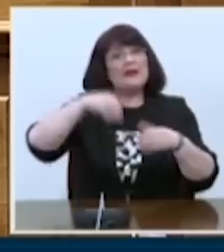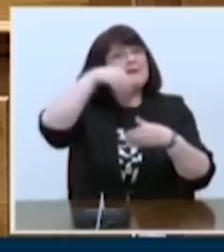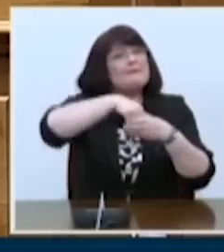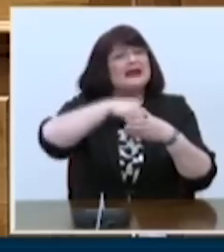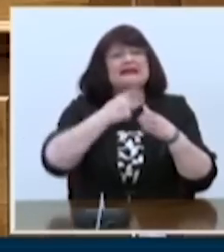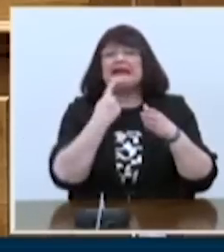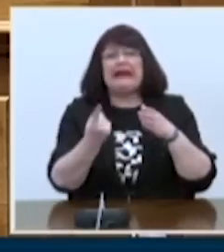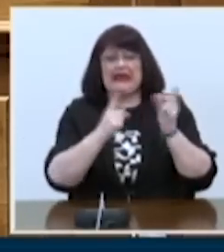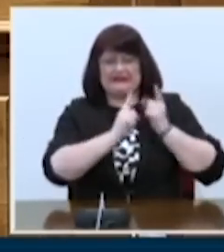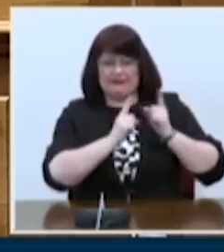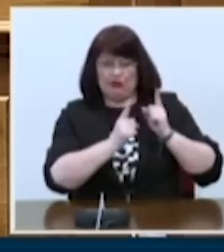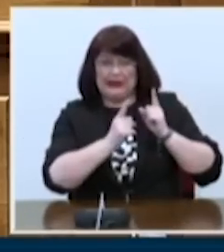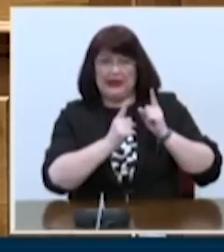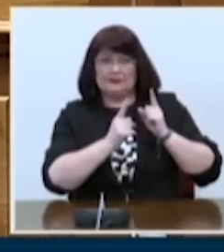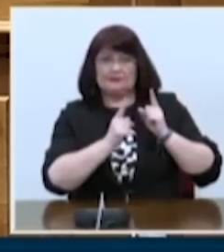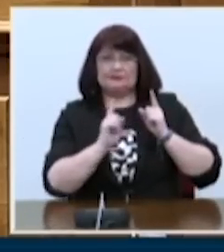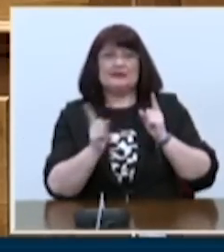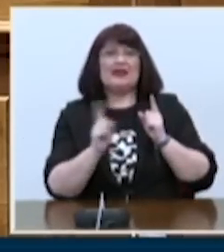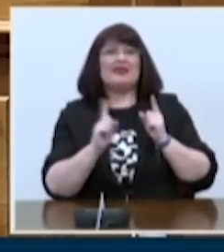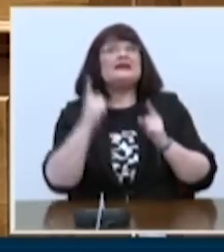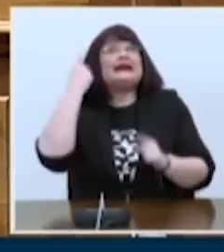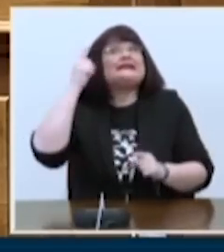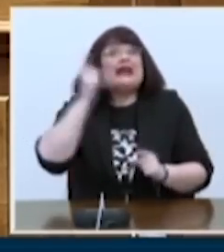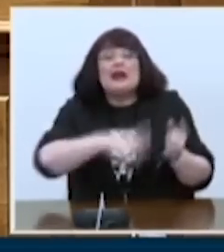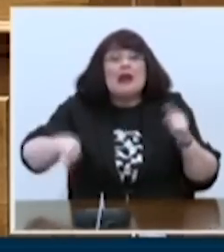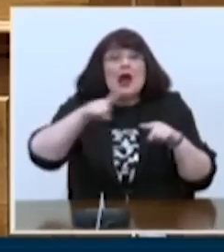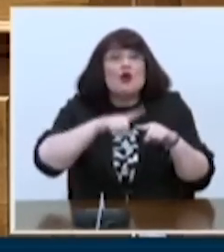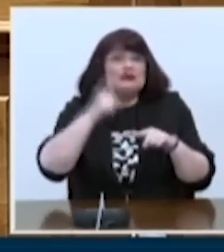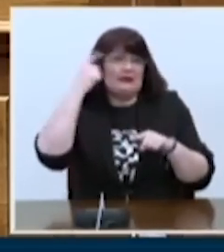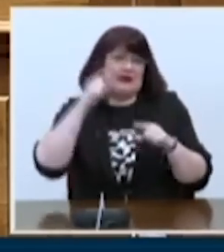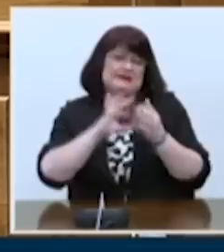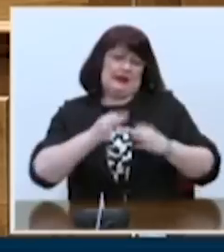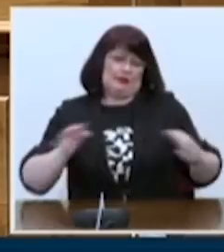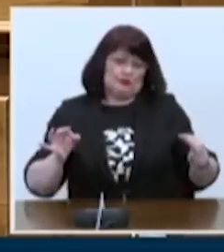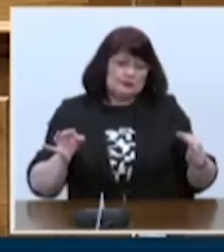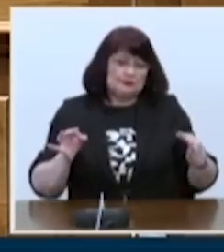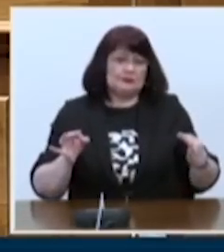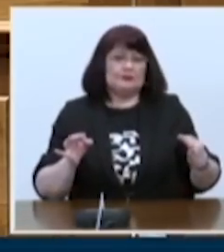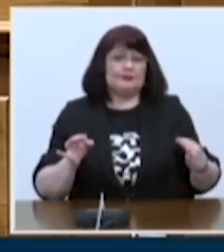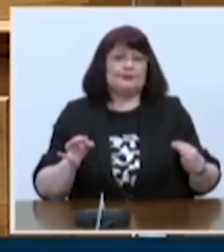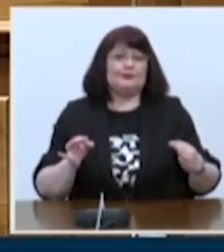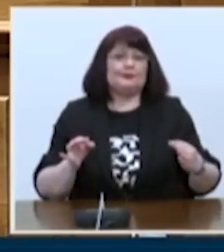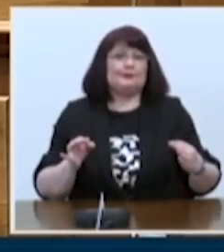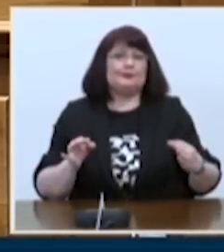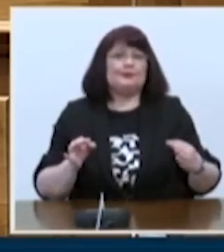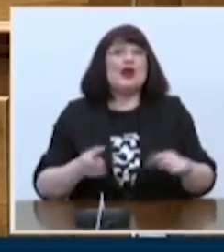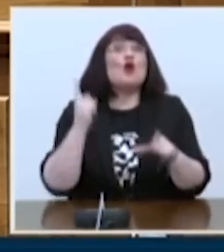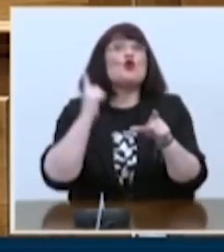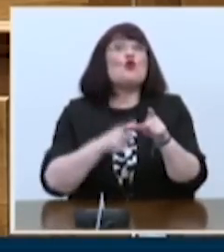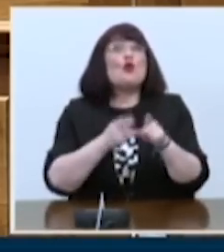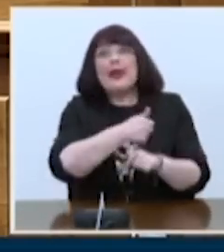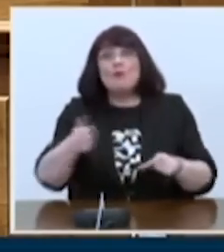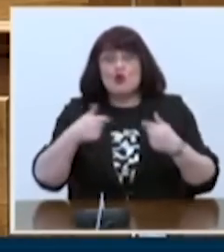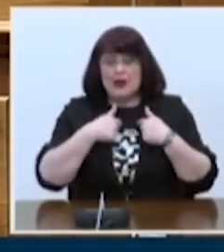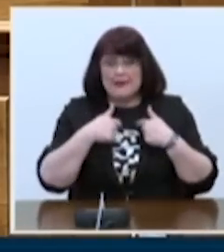συμφωνίας να μην είναι τόσο γνωστά στον ελληνικό λαό, γιατί με εξαίρεση το ΚΚΕ